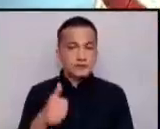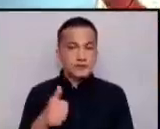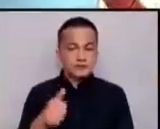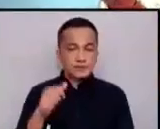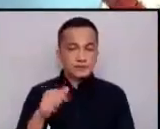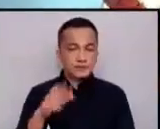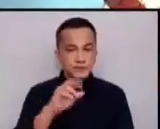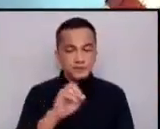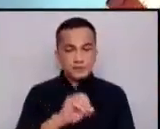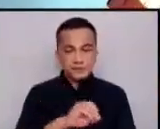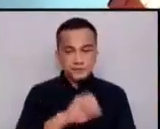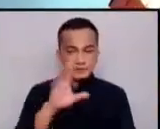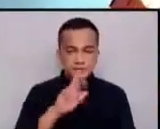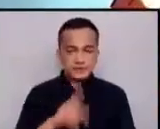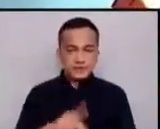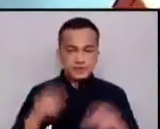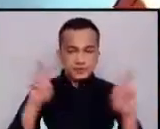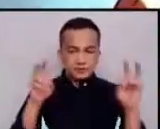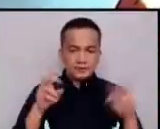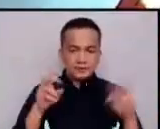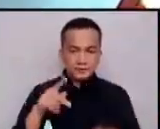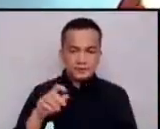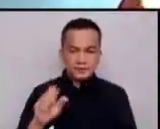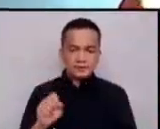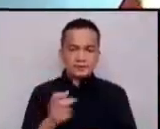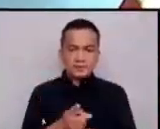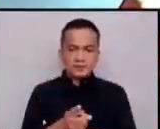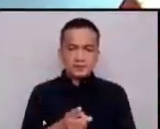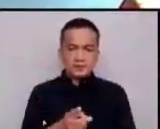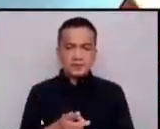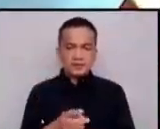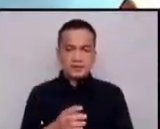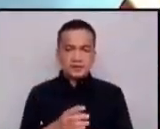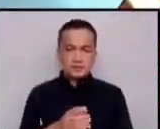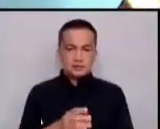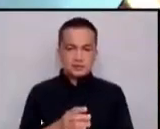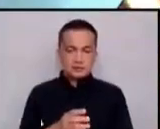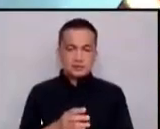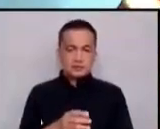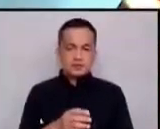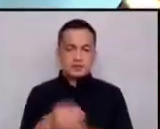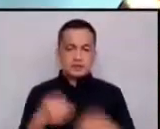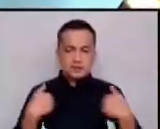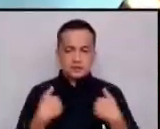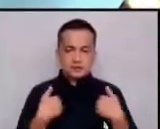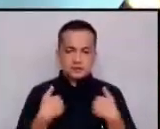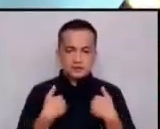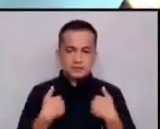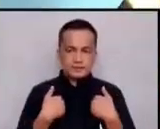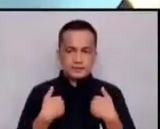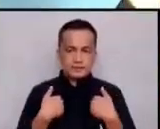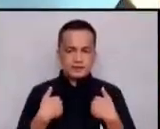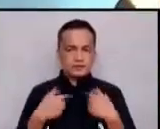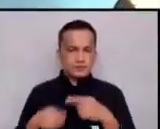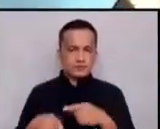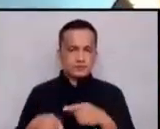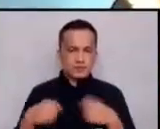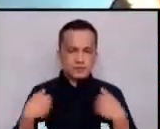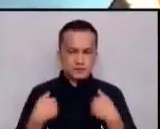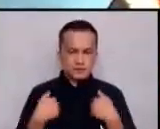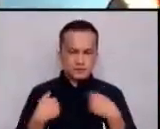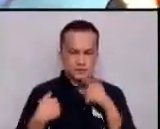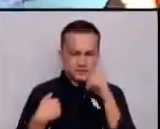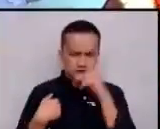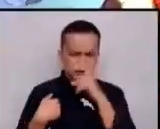Usapang pets naman tayo o yung ating mga alagang hayop. Eto, B. Etong alagang ito, sobrang witty. Halos pwede mo nang